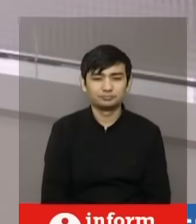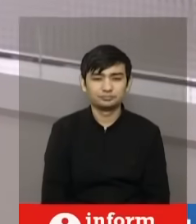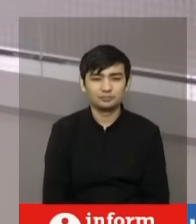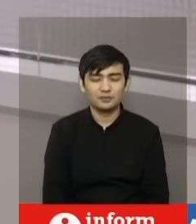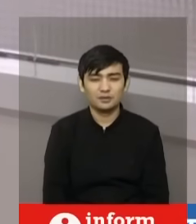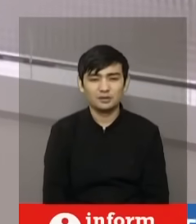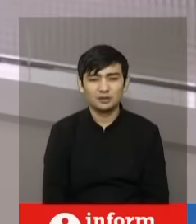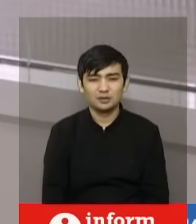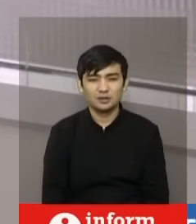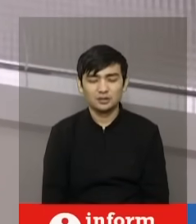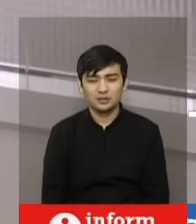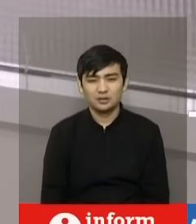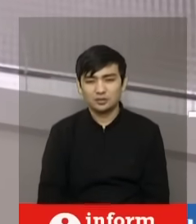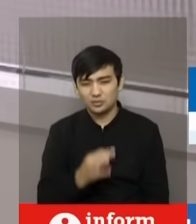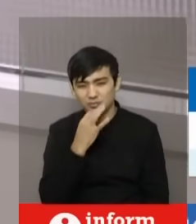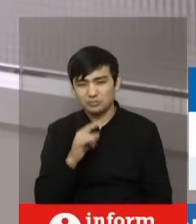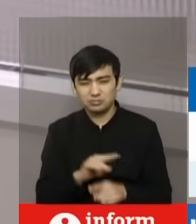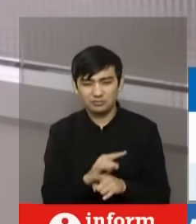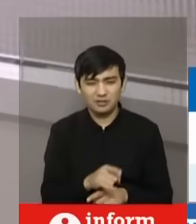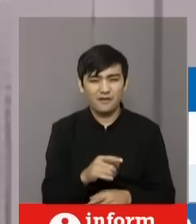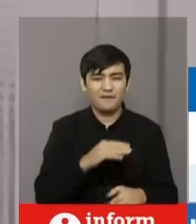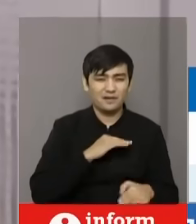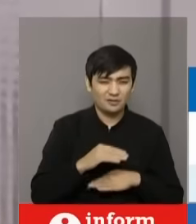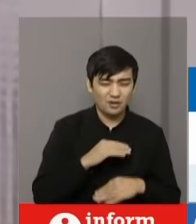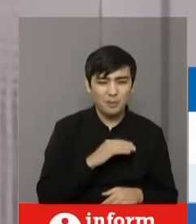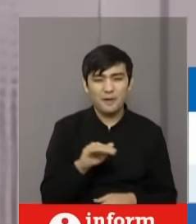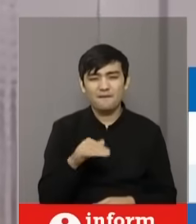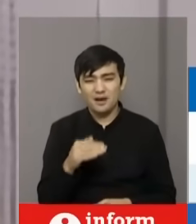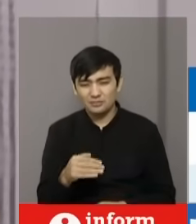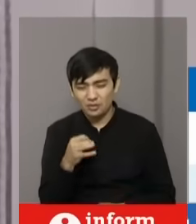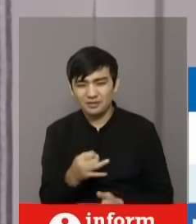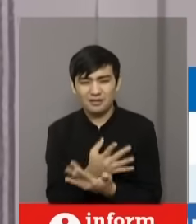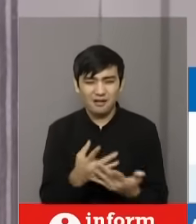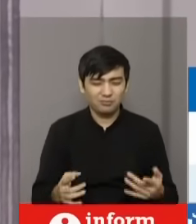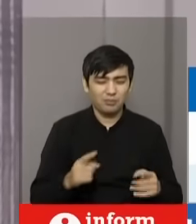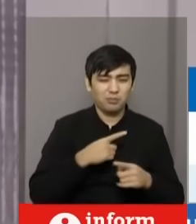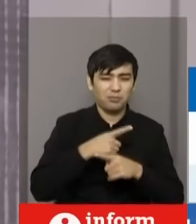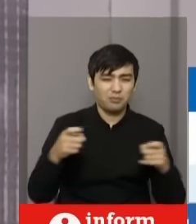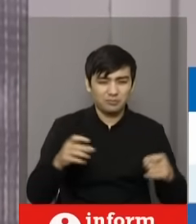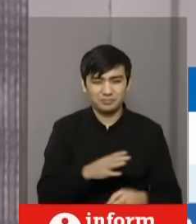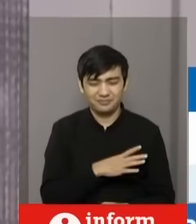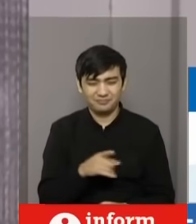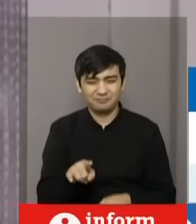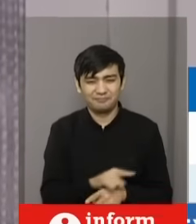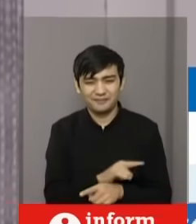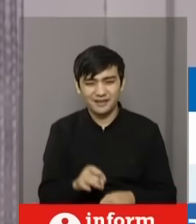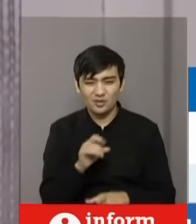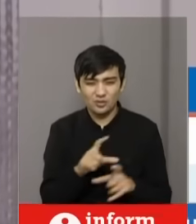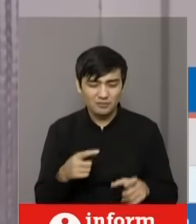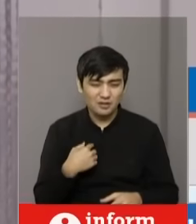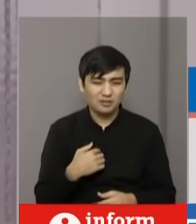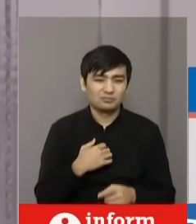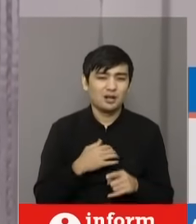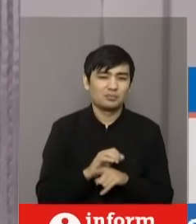Любой өсекті шығара бет Инстаграмға да, Фейсбукқа да. Оны өткені сын. Ажал балдарымыз енді